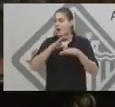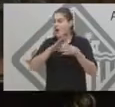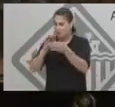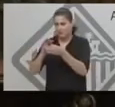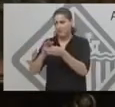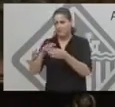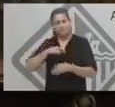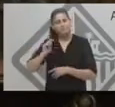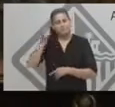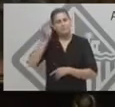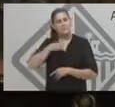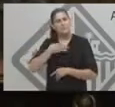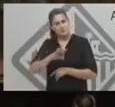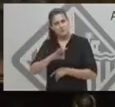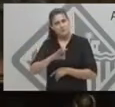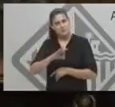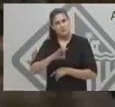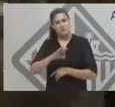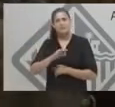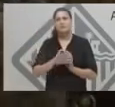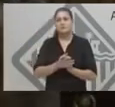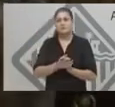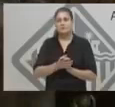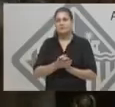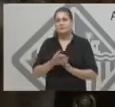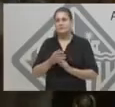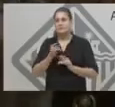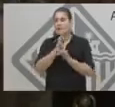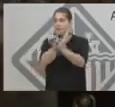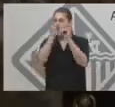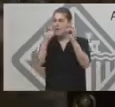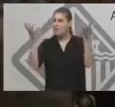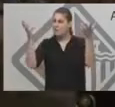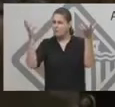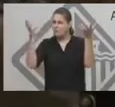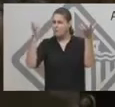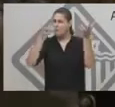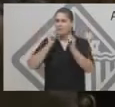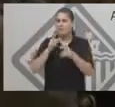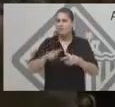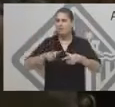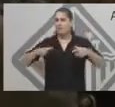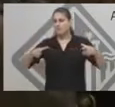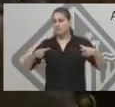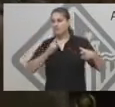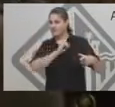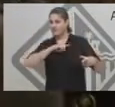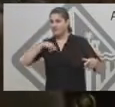aconseguirem amb el bosc urbà del Canòdrom i el Velòdrom, l'ampliació del bosc de Bellver en Son Dureta, Francina,